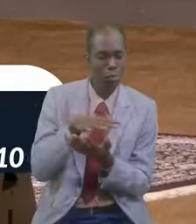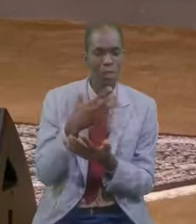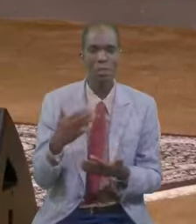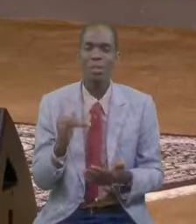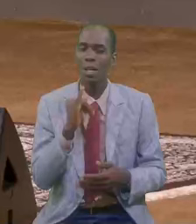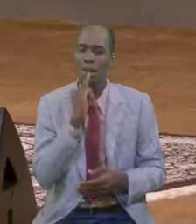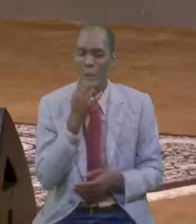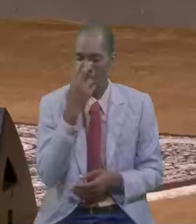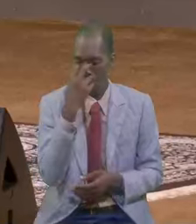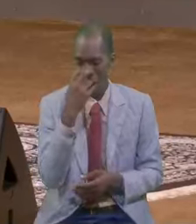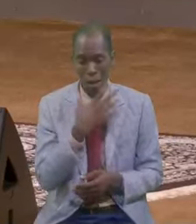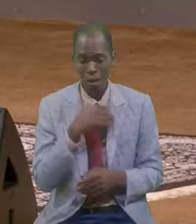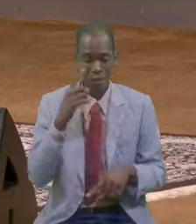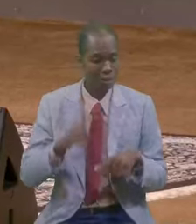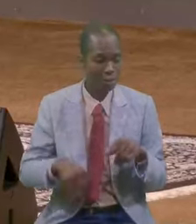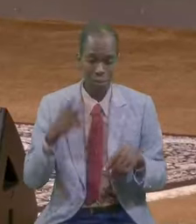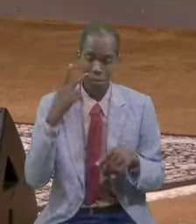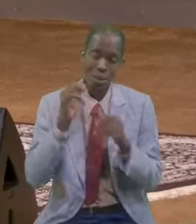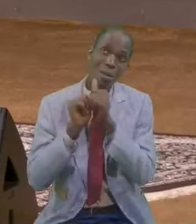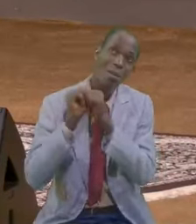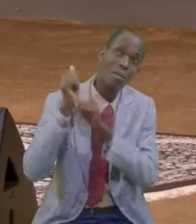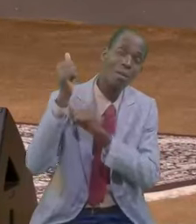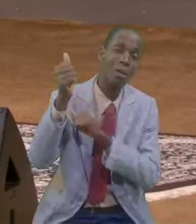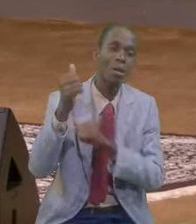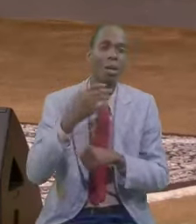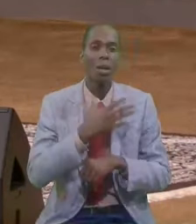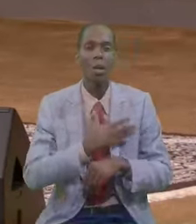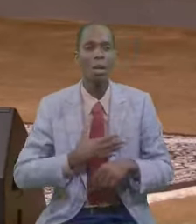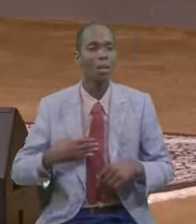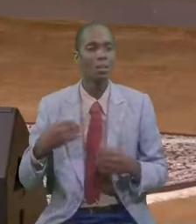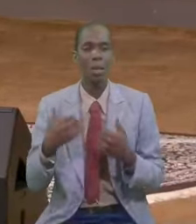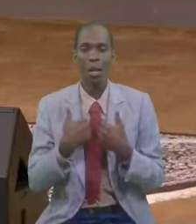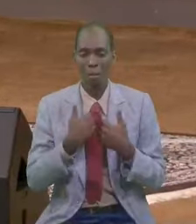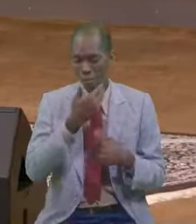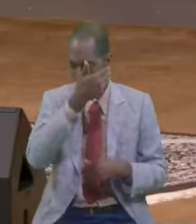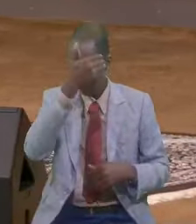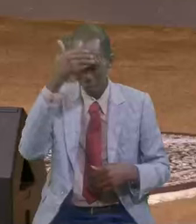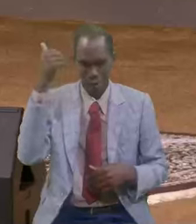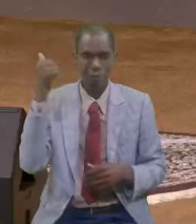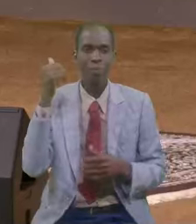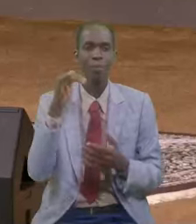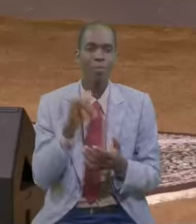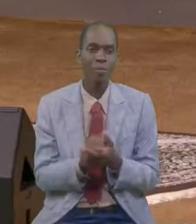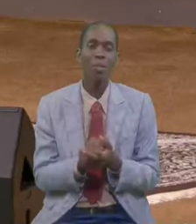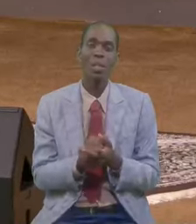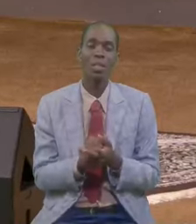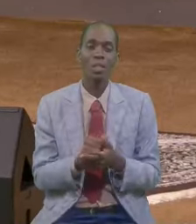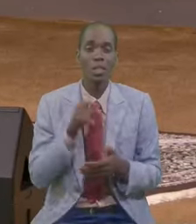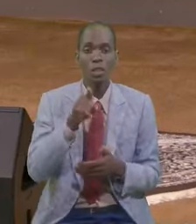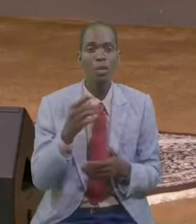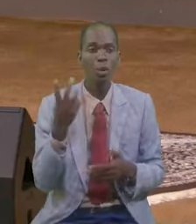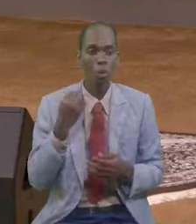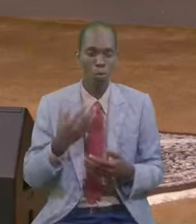ne sont point est aveugle, il ne voit pas de loin. Il a mis en oubli